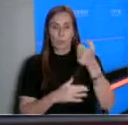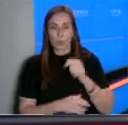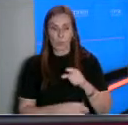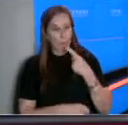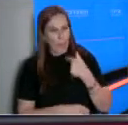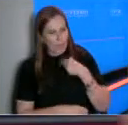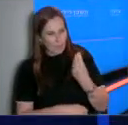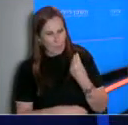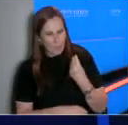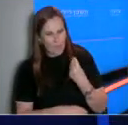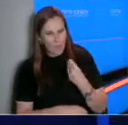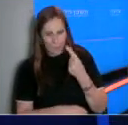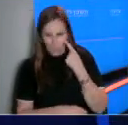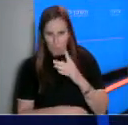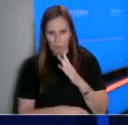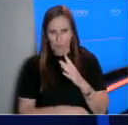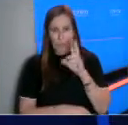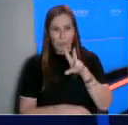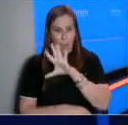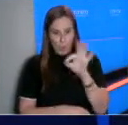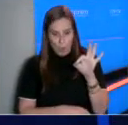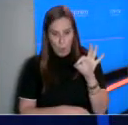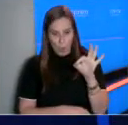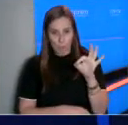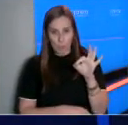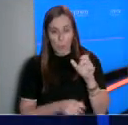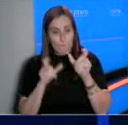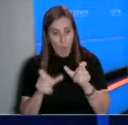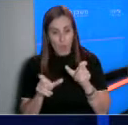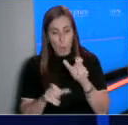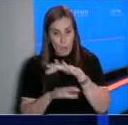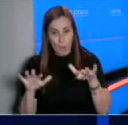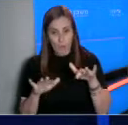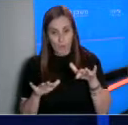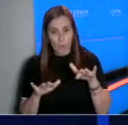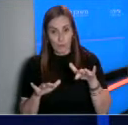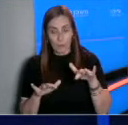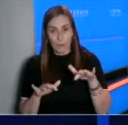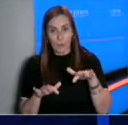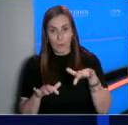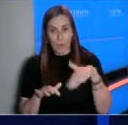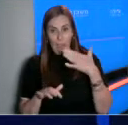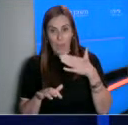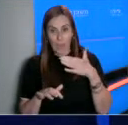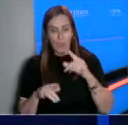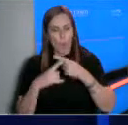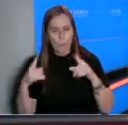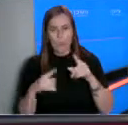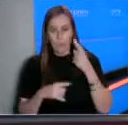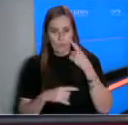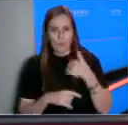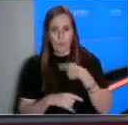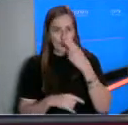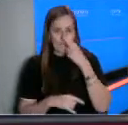הפסיכומטרי. זאת אומרת שבעצם, רגע, שנייה, בוא תשמע את זה. 2,500 שקלים, כן. מנעו מילדים. אחרי שעתידים וכל מיני, תקשיב,